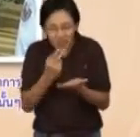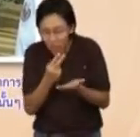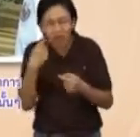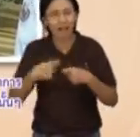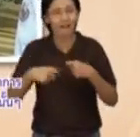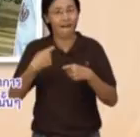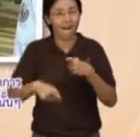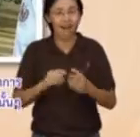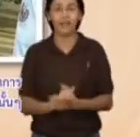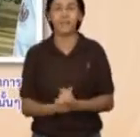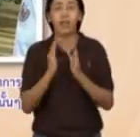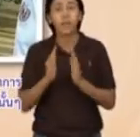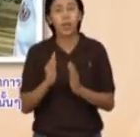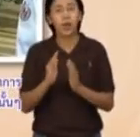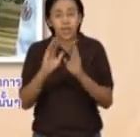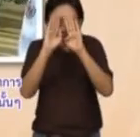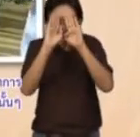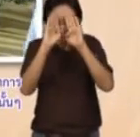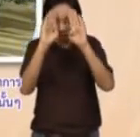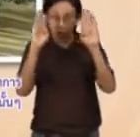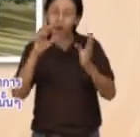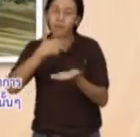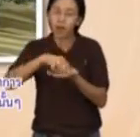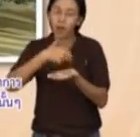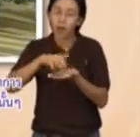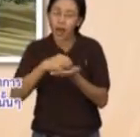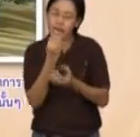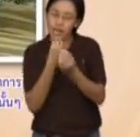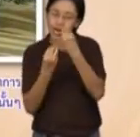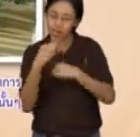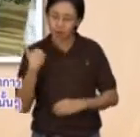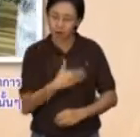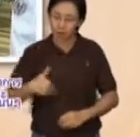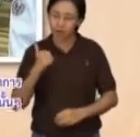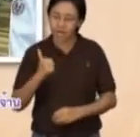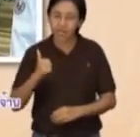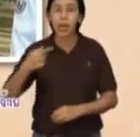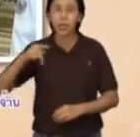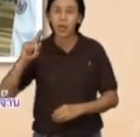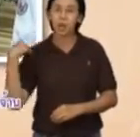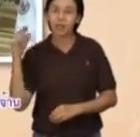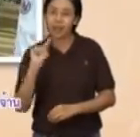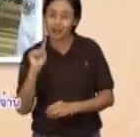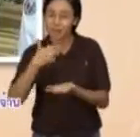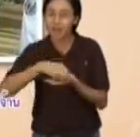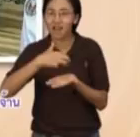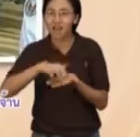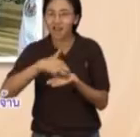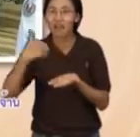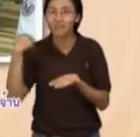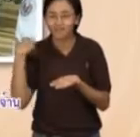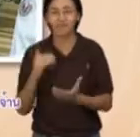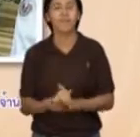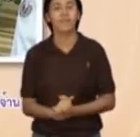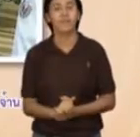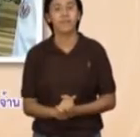มีนักโภชนาการหรือว่าผู้รู้นะคะมาบอกกล่าวเกี่ยวกับคุณค่าทางอาหารเมนูนั้นๆที่เราทำกันอีกด้วยค่ะเมื่อพูดถึงอาห